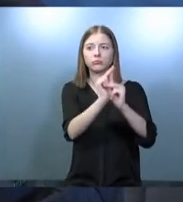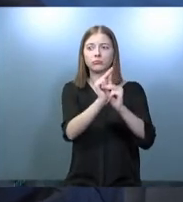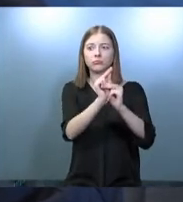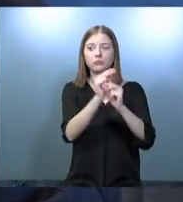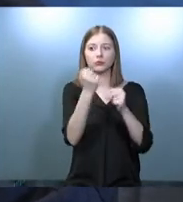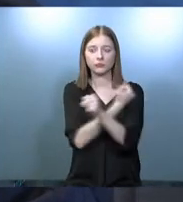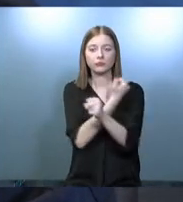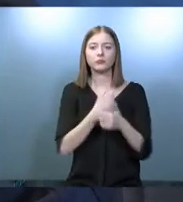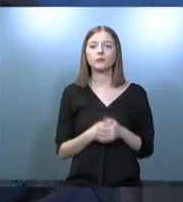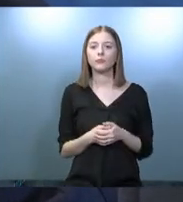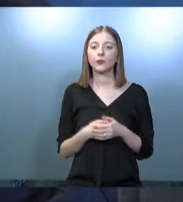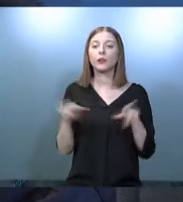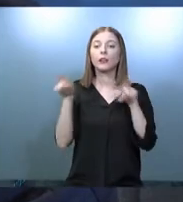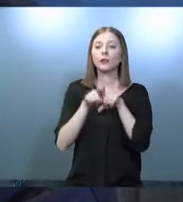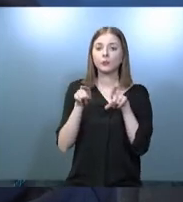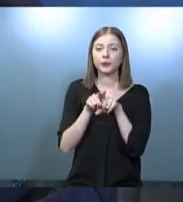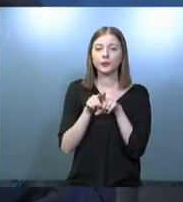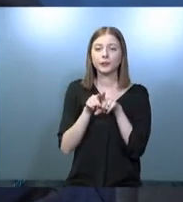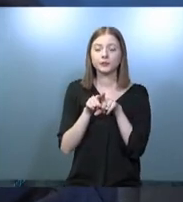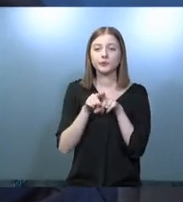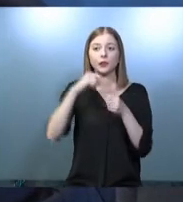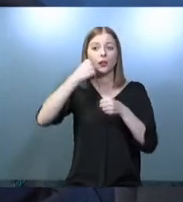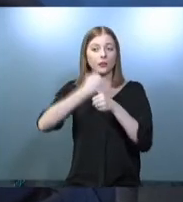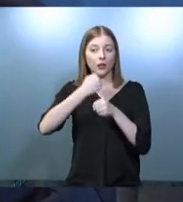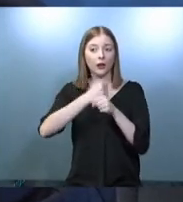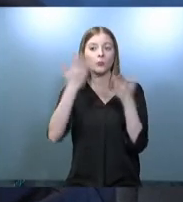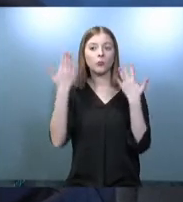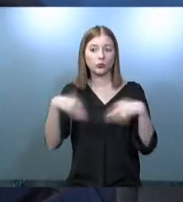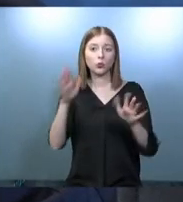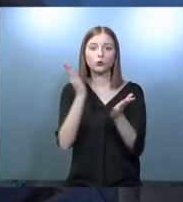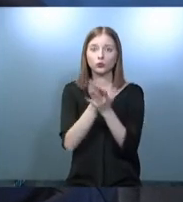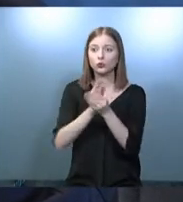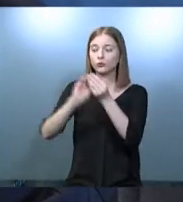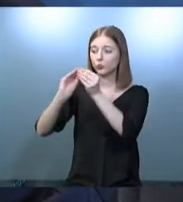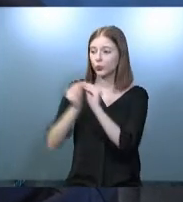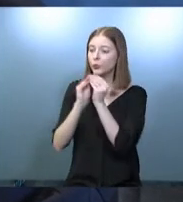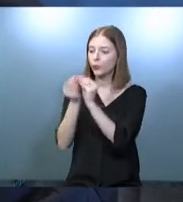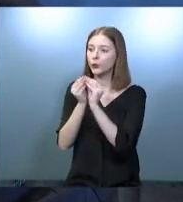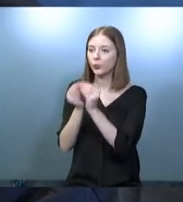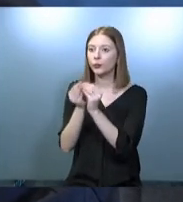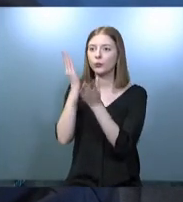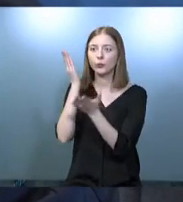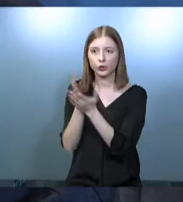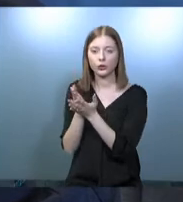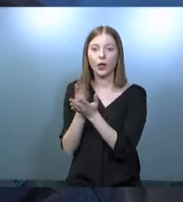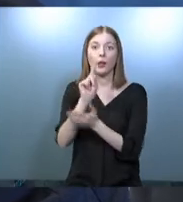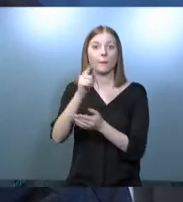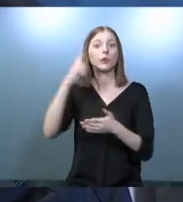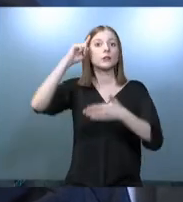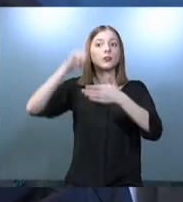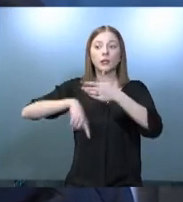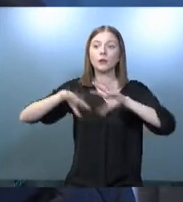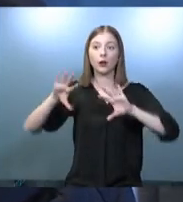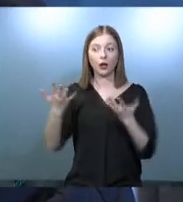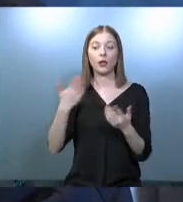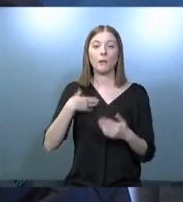negalima. Čia turi būti vėlgi darbai vyksta, derybos vyksta ir tikimės, kad pavyks